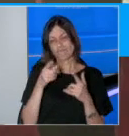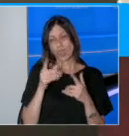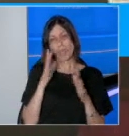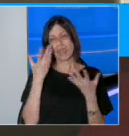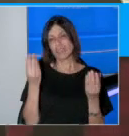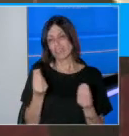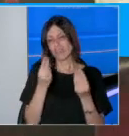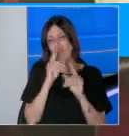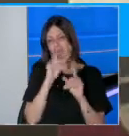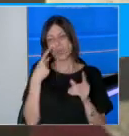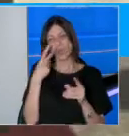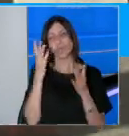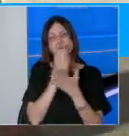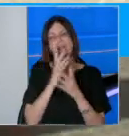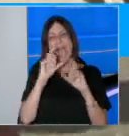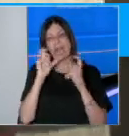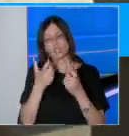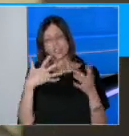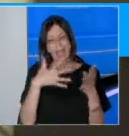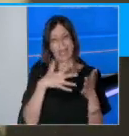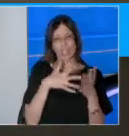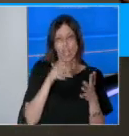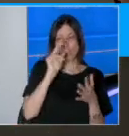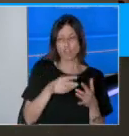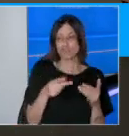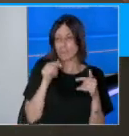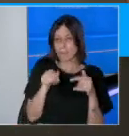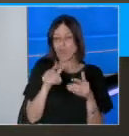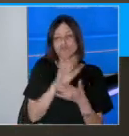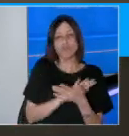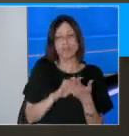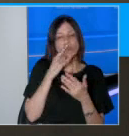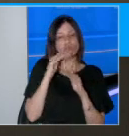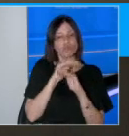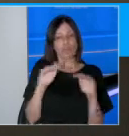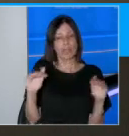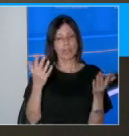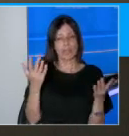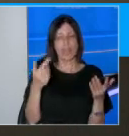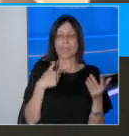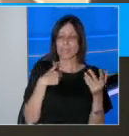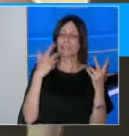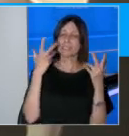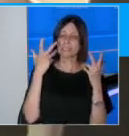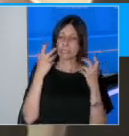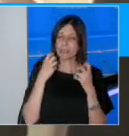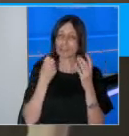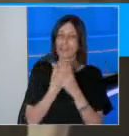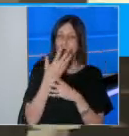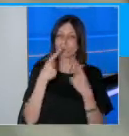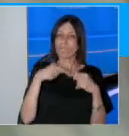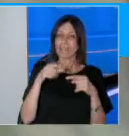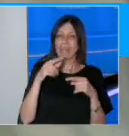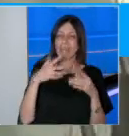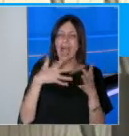אירוע אחר, היינו רואים כבר עצורים, חקירה שמתנהלת, ופה שום דבר, שקט מוחלט. אני מצפה שתקום ועדת חקירה